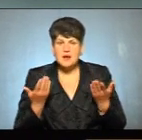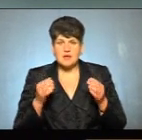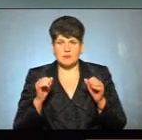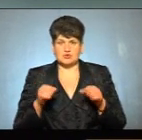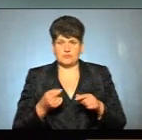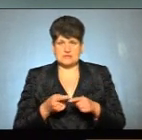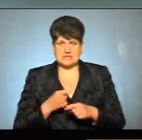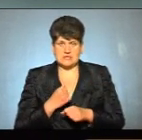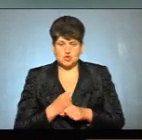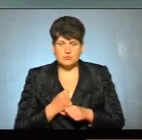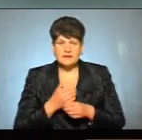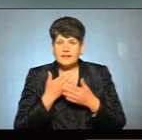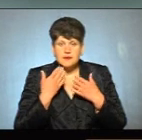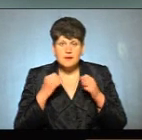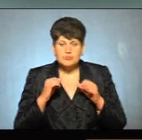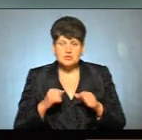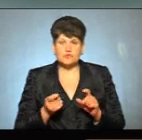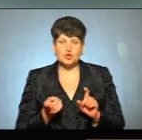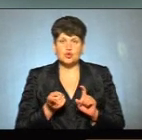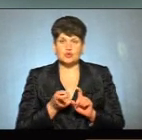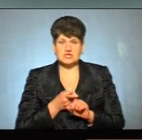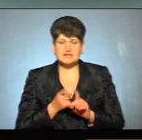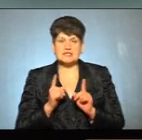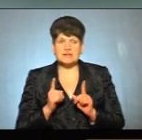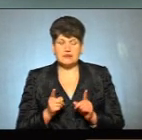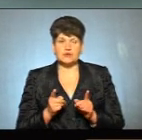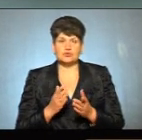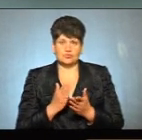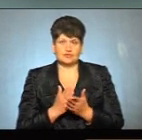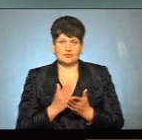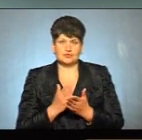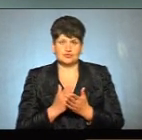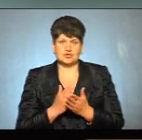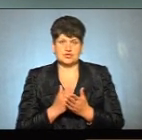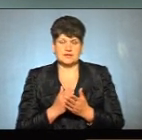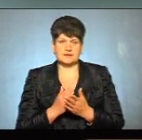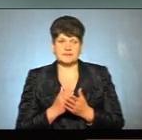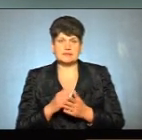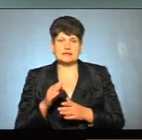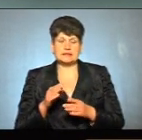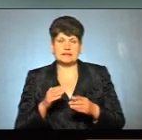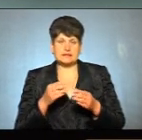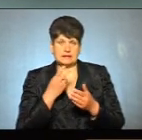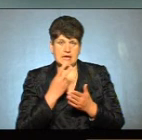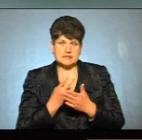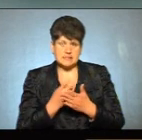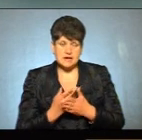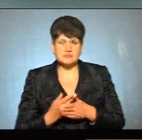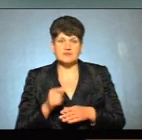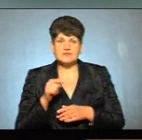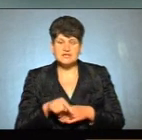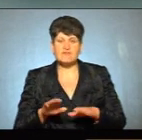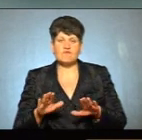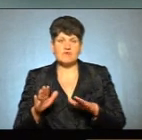це зробити і немає можливості людям долучитися навіть до існуючих трансляцій, де немає інтернету чи проблеми з телебаченням. І в таких